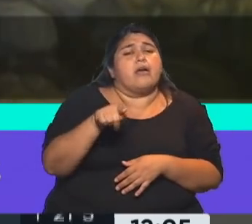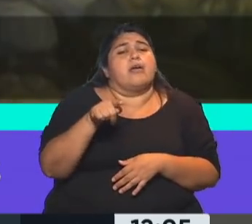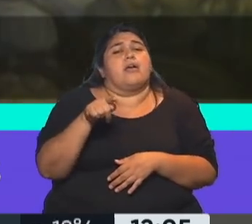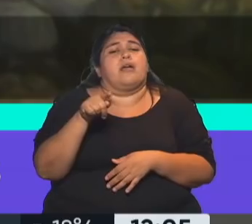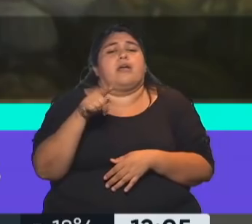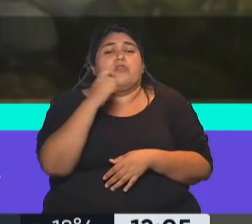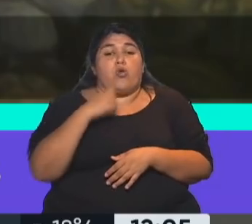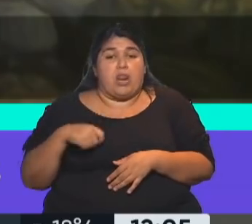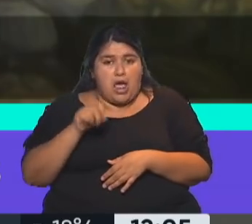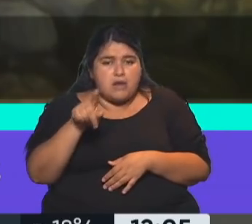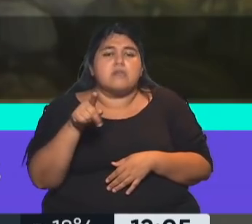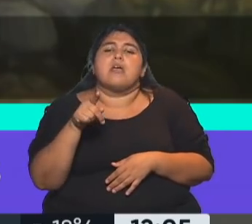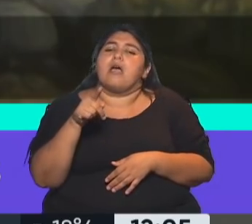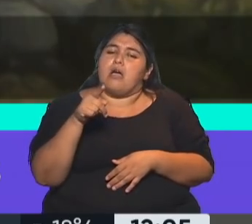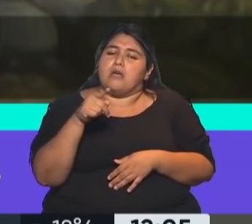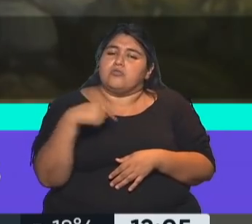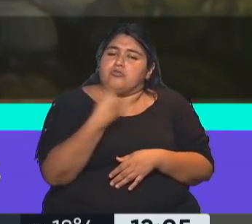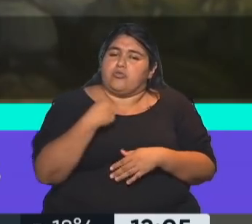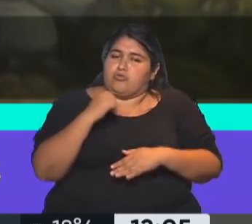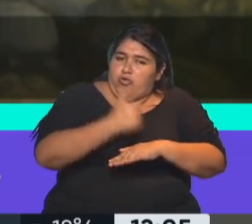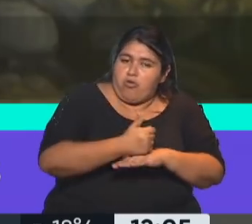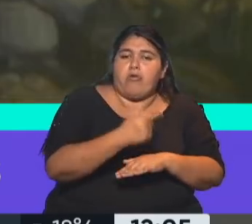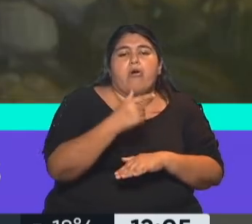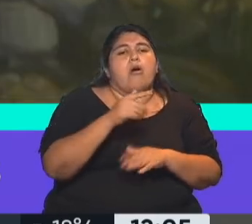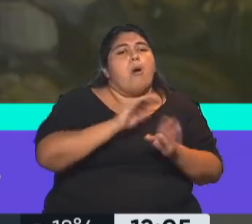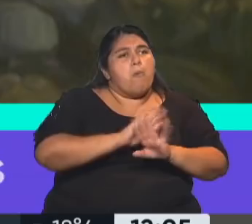вооруженные силы Украины откликнутся на призыв нашего президента,